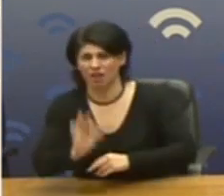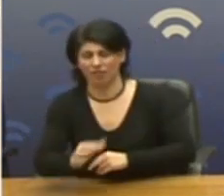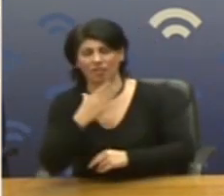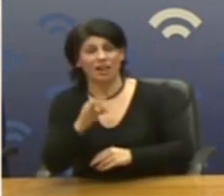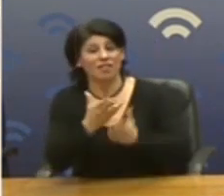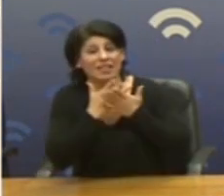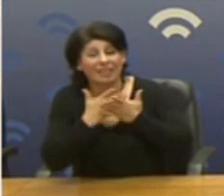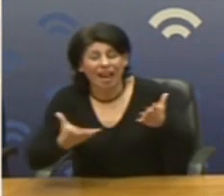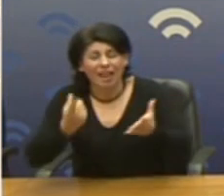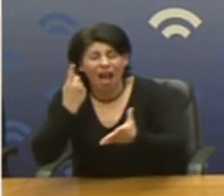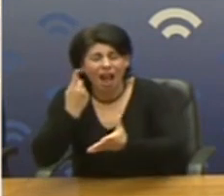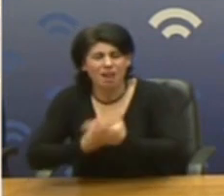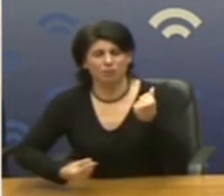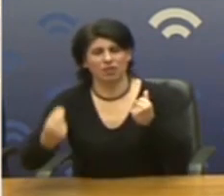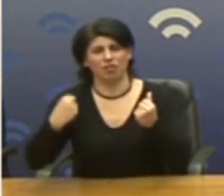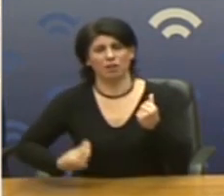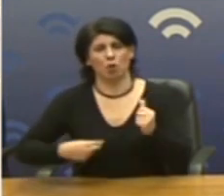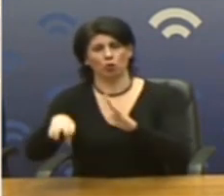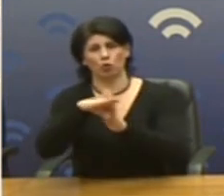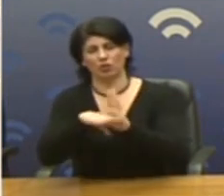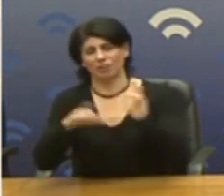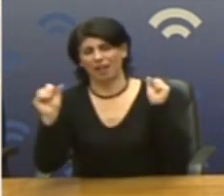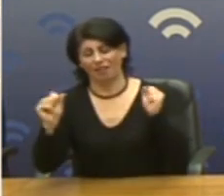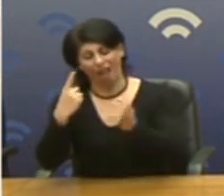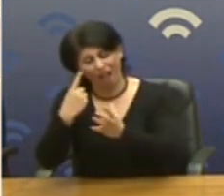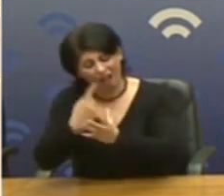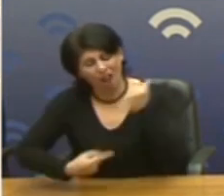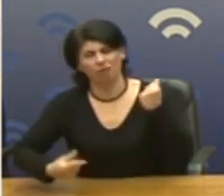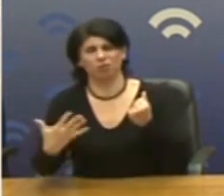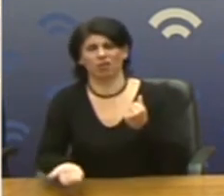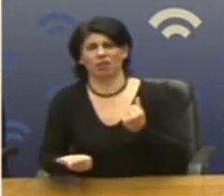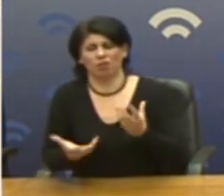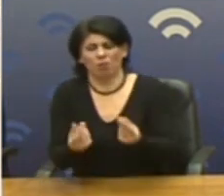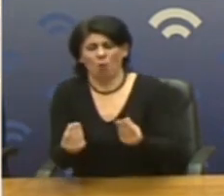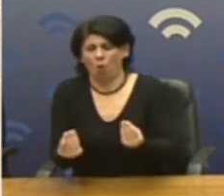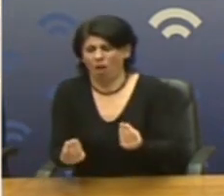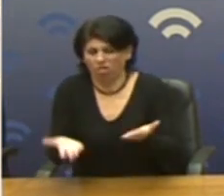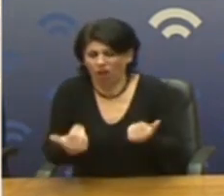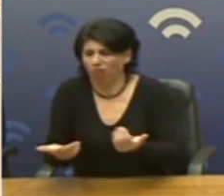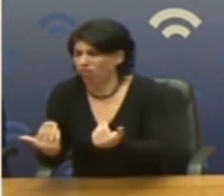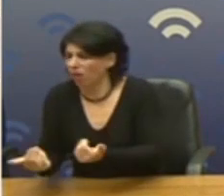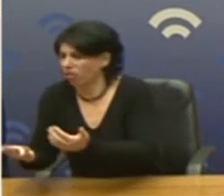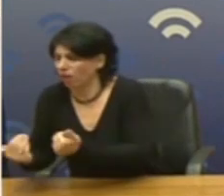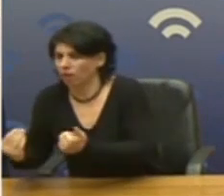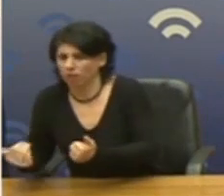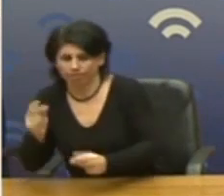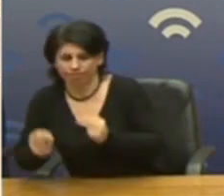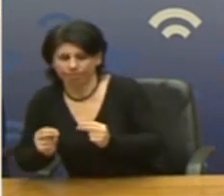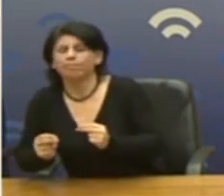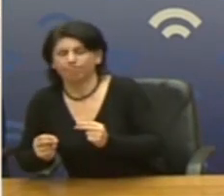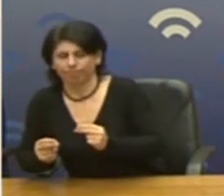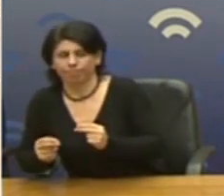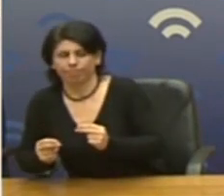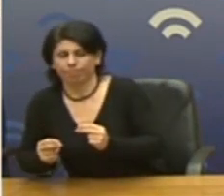τεράστιες ελλείψεις στο δημόσιο σύστημα υγείας, για τις οποίες ευθύνεται και η πολιτική συνολικά και η στρατηγική της